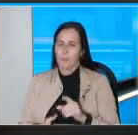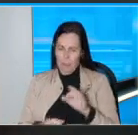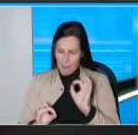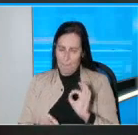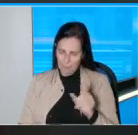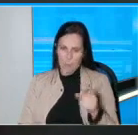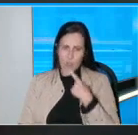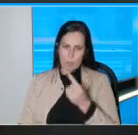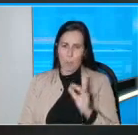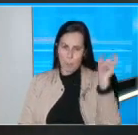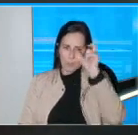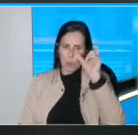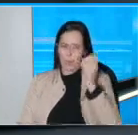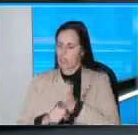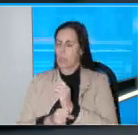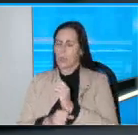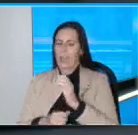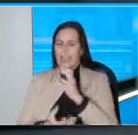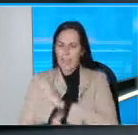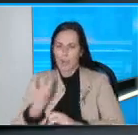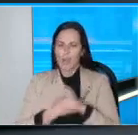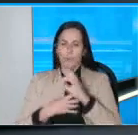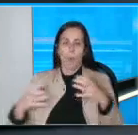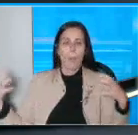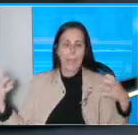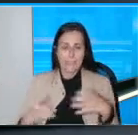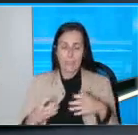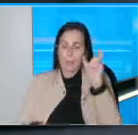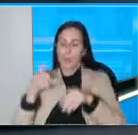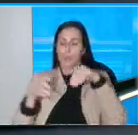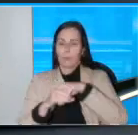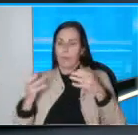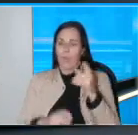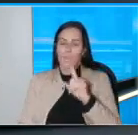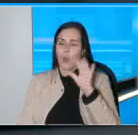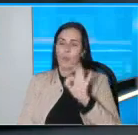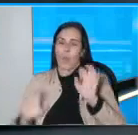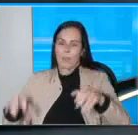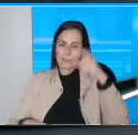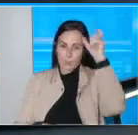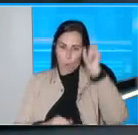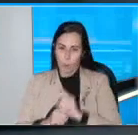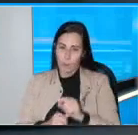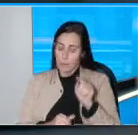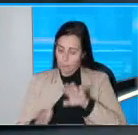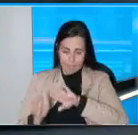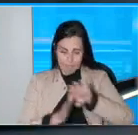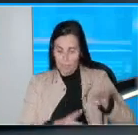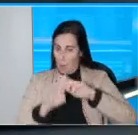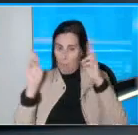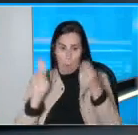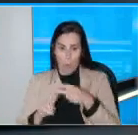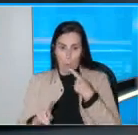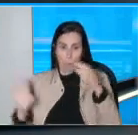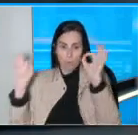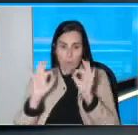זה המילים האלה, כאוס, לפגוע בעצרת, במשתתפים בעצרת ולא בנשיא עצמו. התקשורת העולמית לא דיווחה